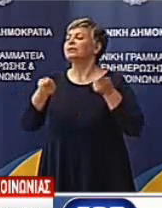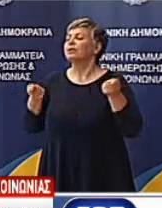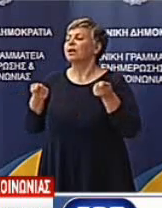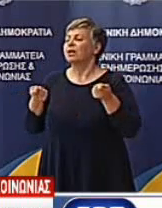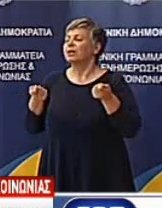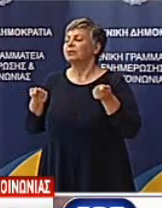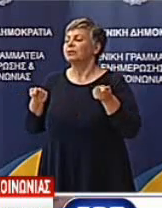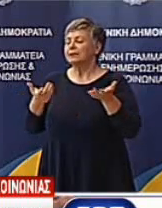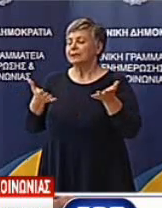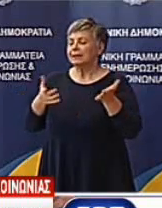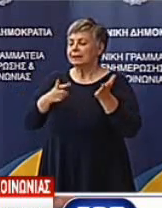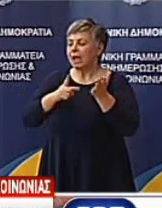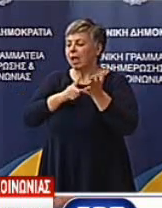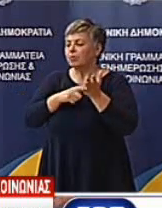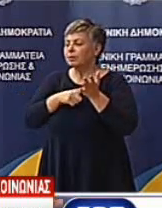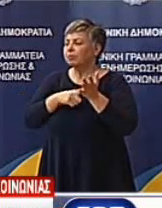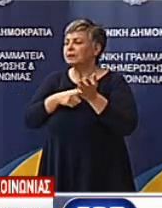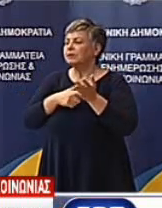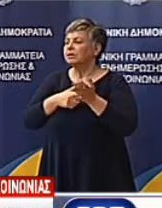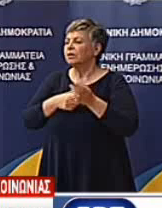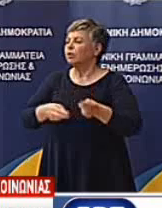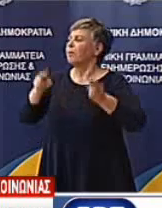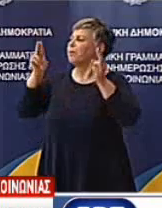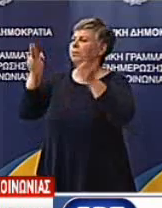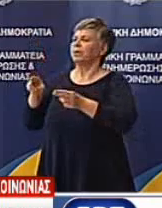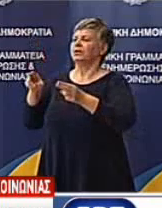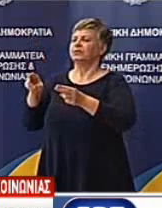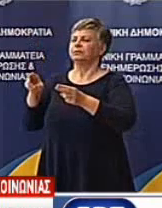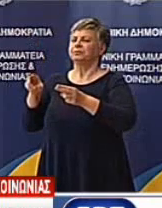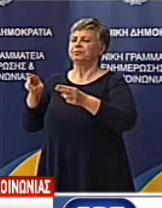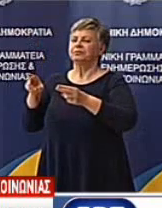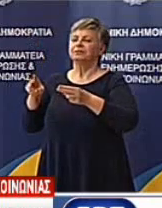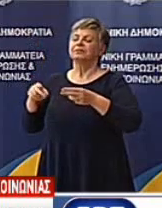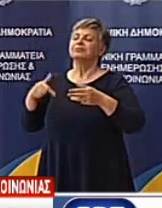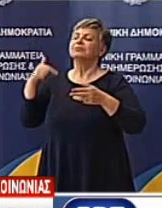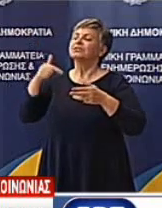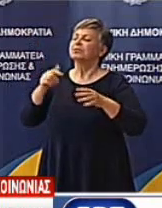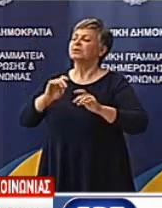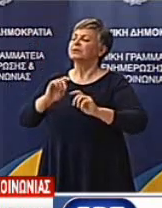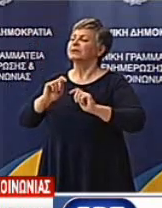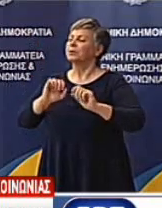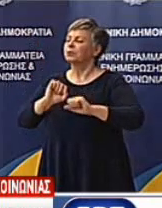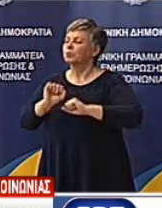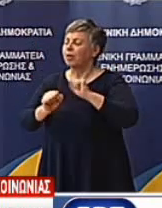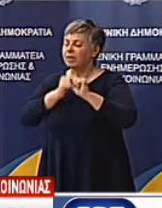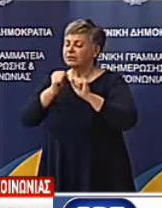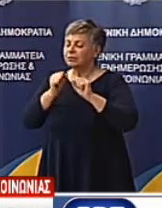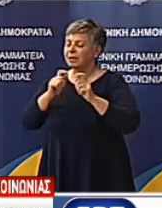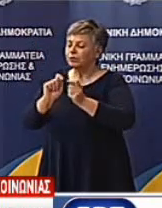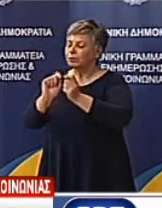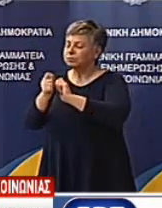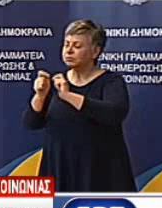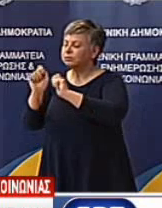οριζόντια μείωση των συντάξεων. Στήθηκε λοιπόν όλη αυτή η μεταρρύθμιση προκειμένου να γίνει ένα